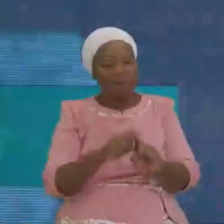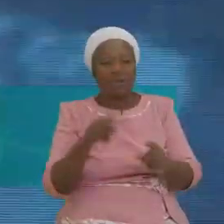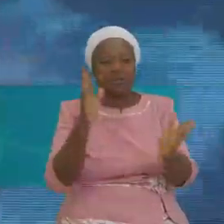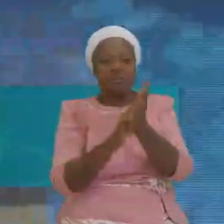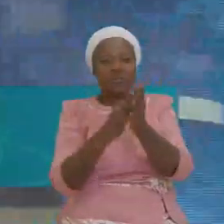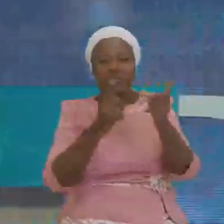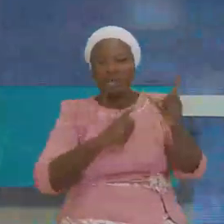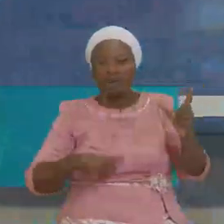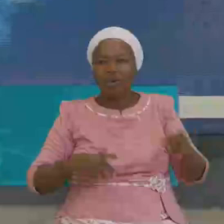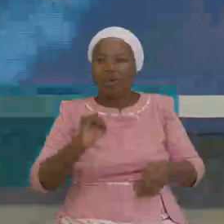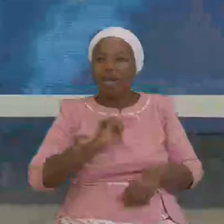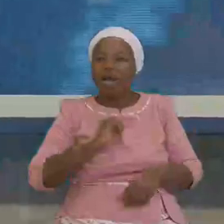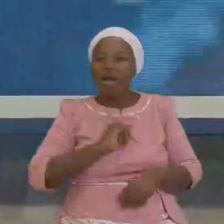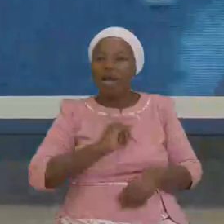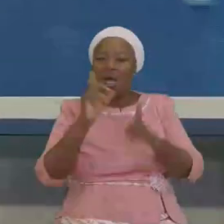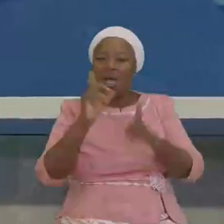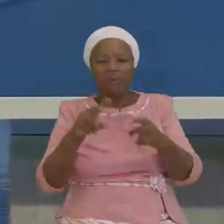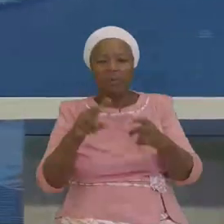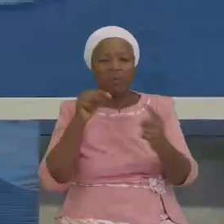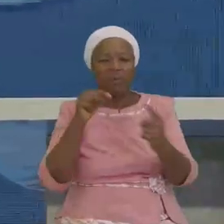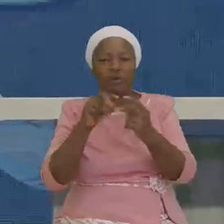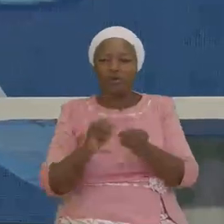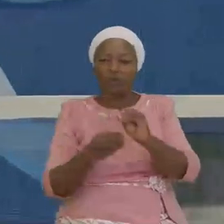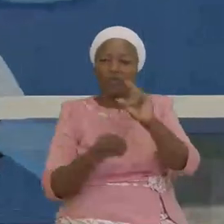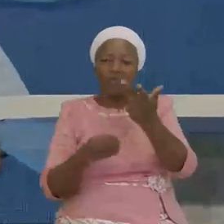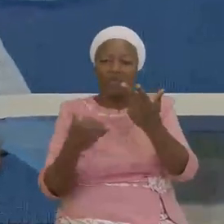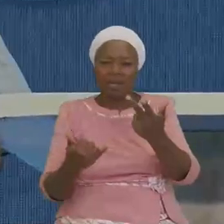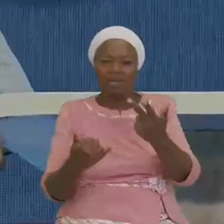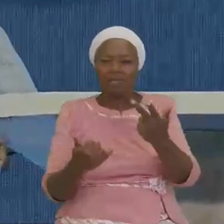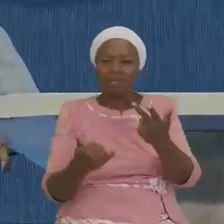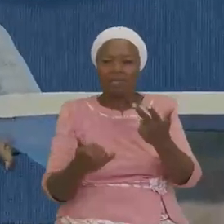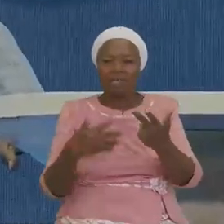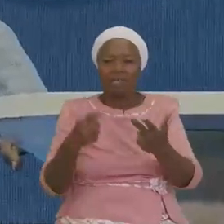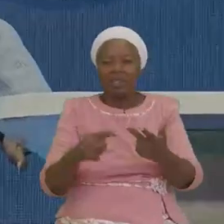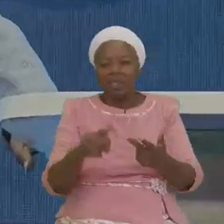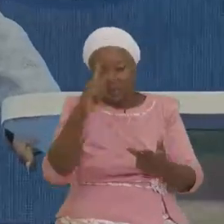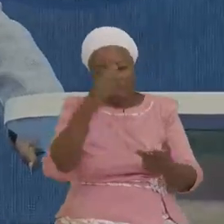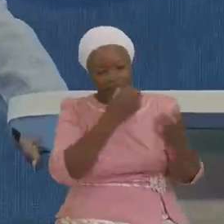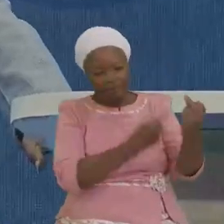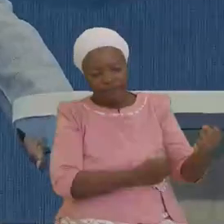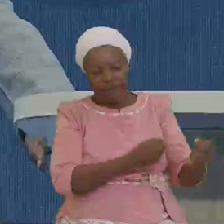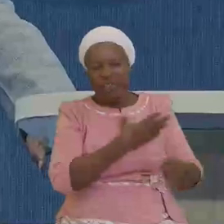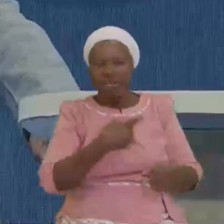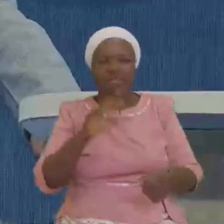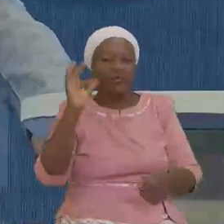qui garde ses propres problèmes. Mais gloire à Dieu. Je viens au troisième point.